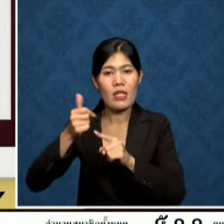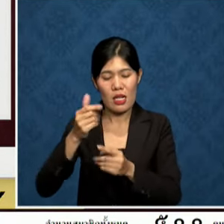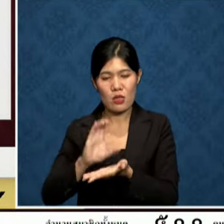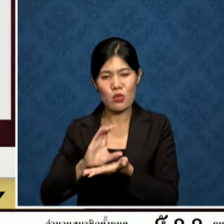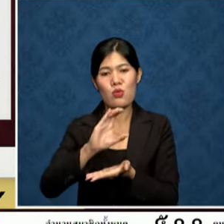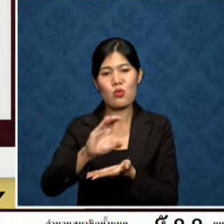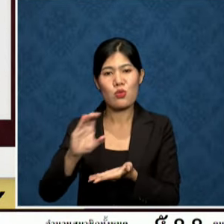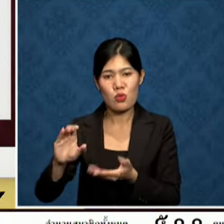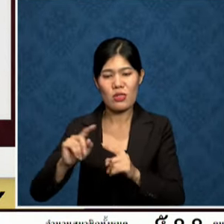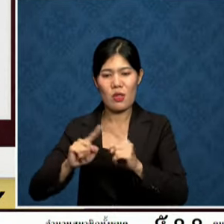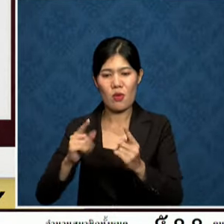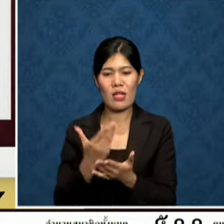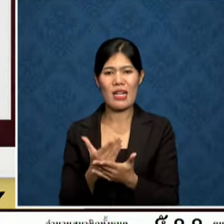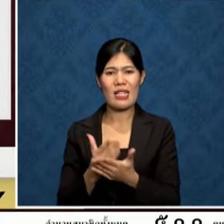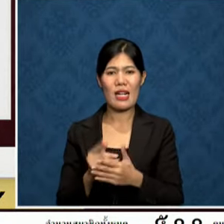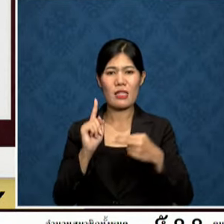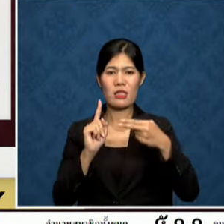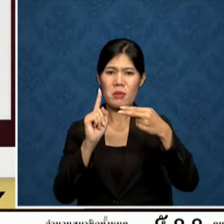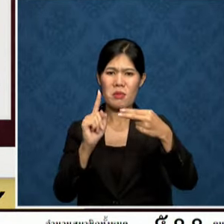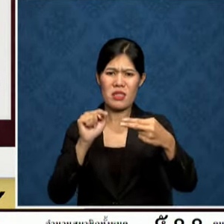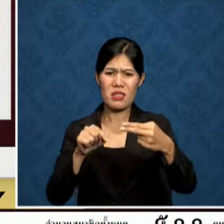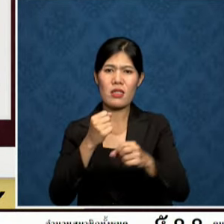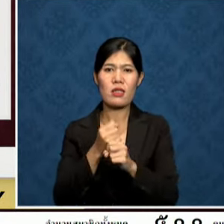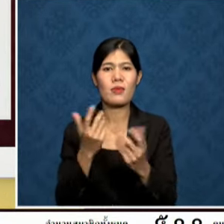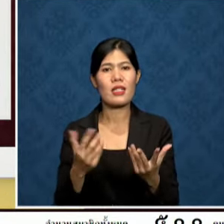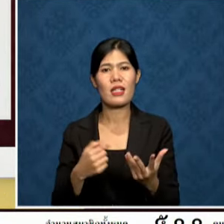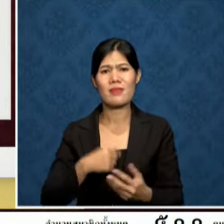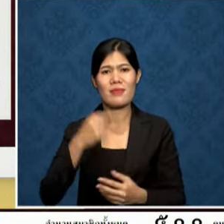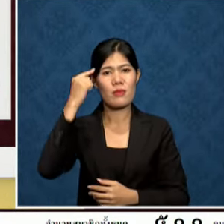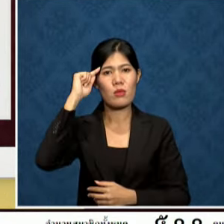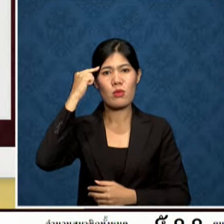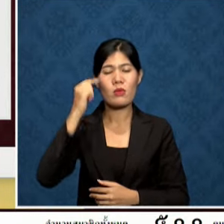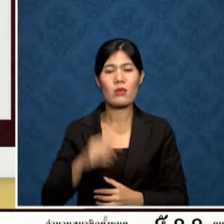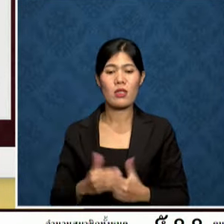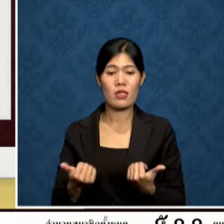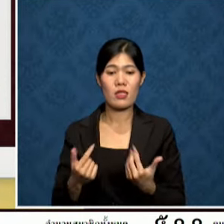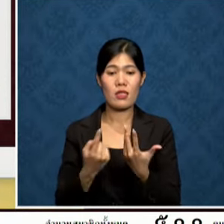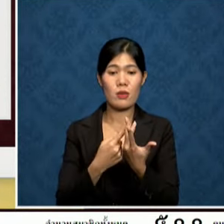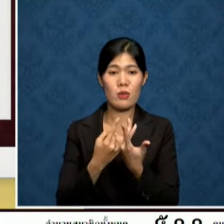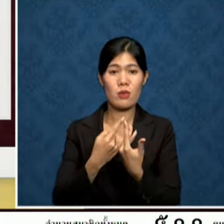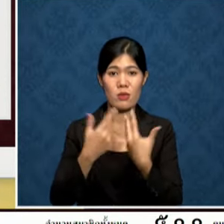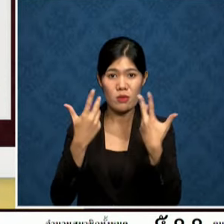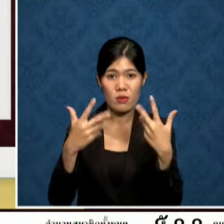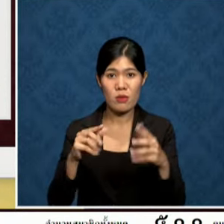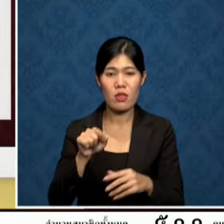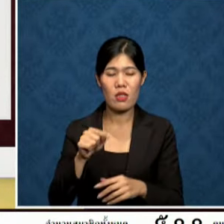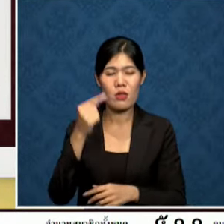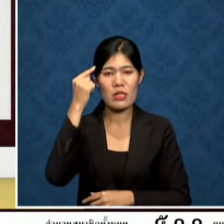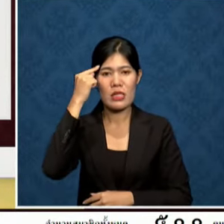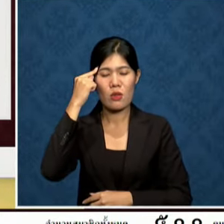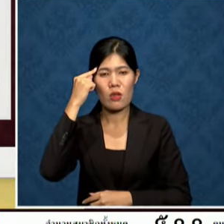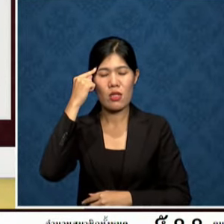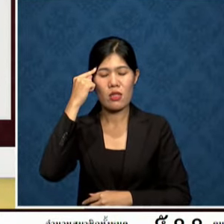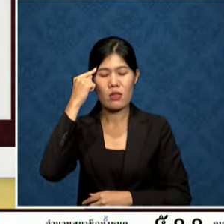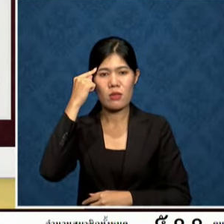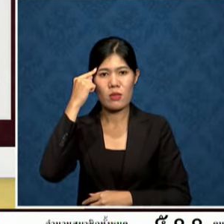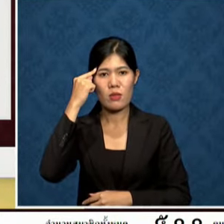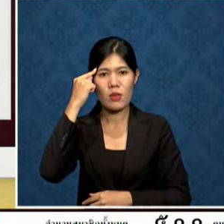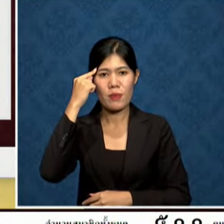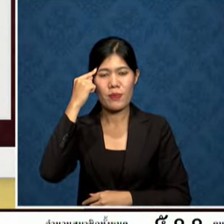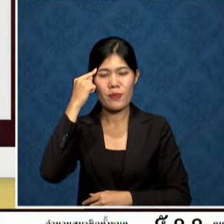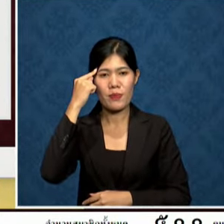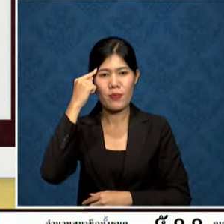นี้ Digitalwalletนี่มันจะเป็นไปได้ยังไงดิฉันคิดไม่ออกจริงๆนะคะแต่พอเรามาคำนวณกันจริงๆค่ะถ้าเราลองตัดในส่วนที่